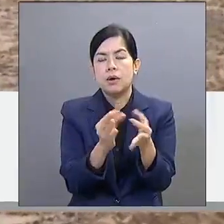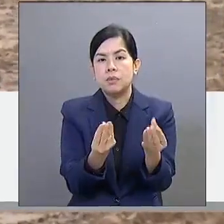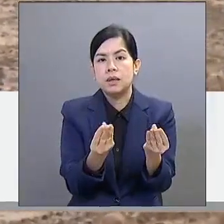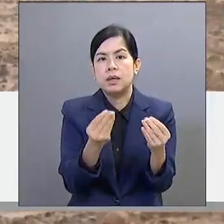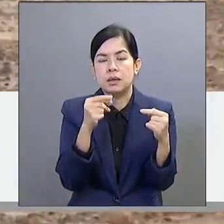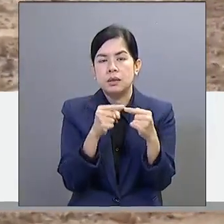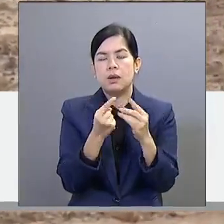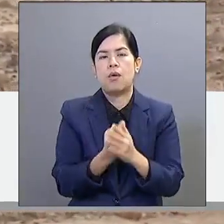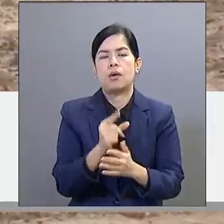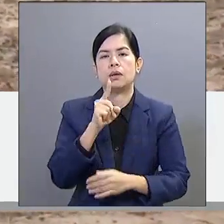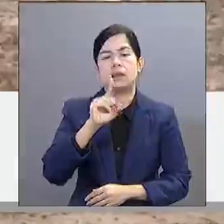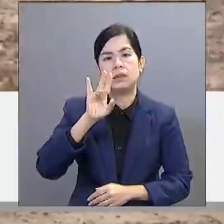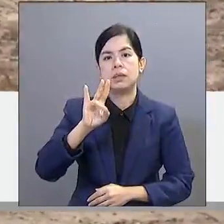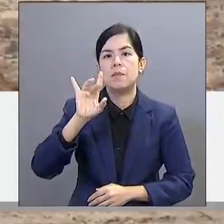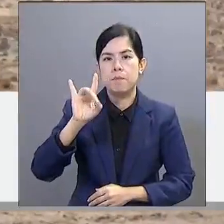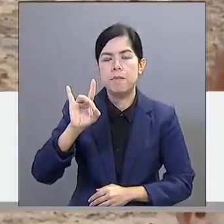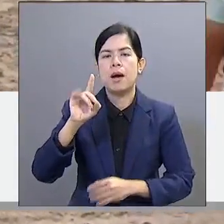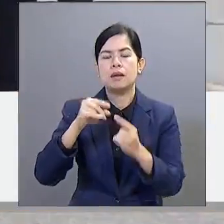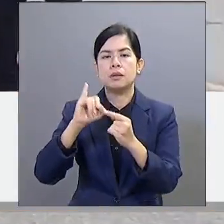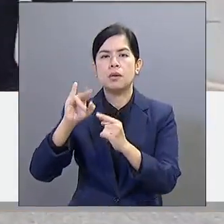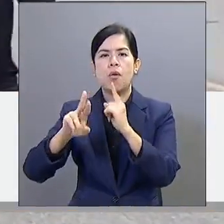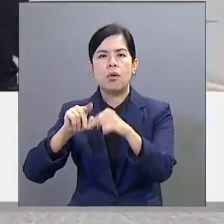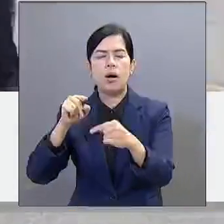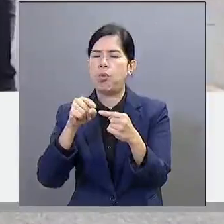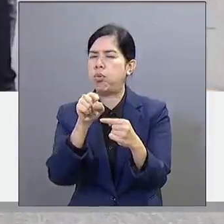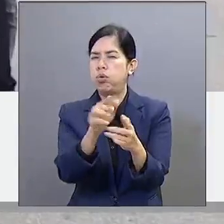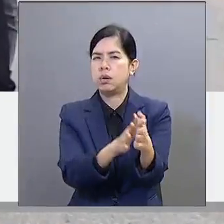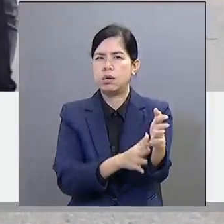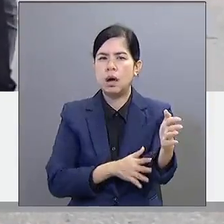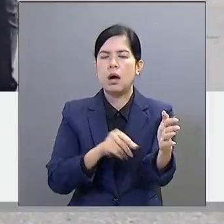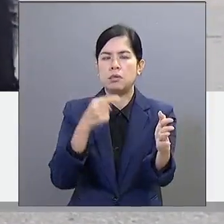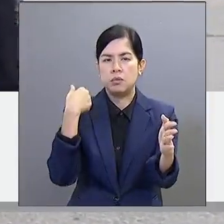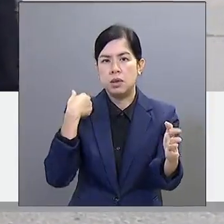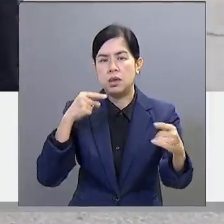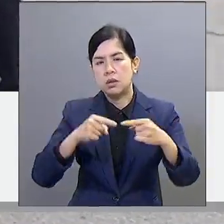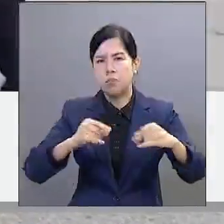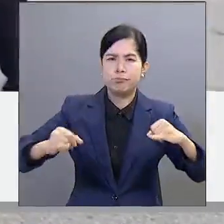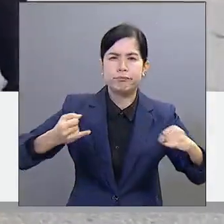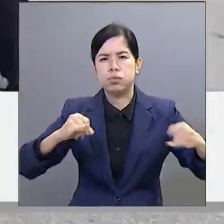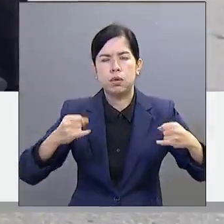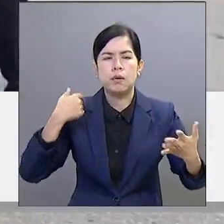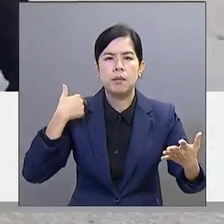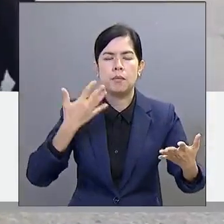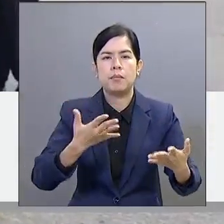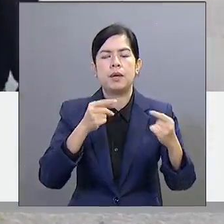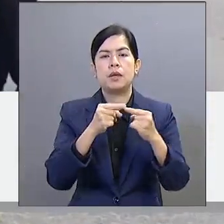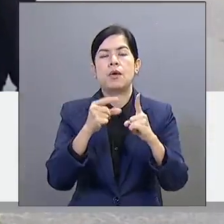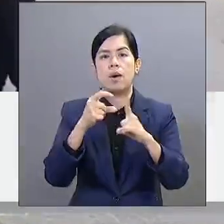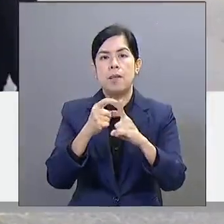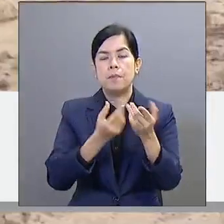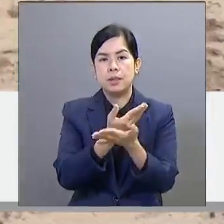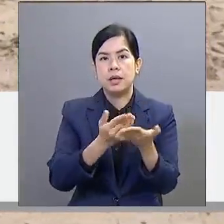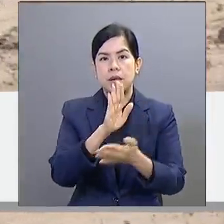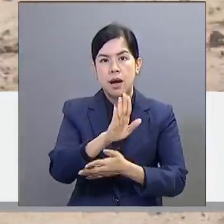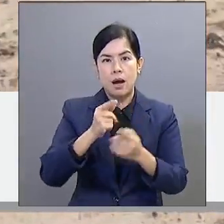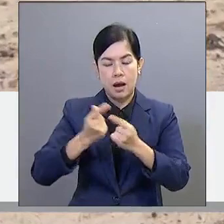ไร่บริเวณหาดเลพังลายันต่อสู้กันมาอย่างยาวนานค่ะจนกระทั่งมีคำพิพากษาถึงที่สุดไปแล้ว